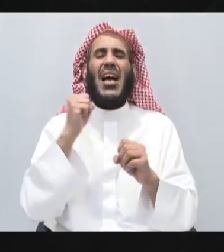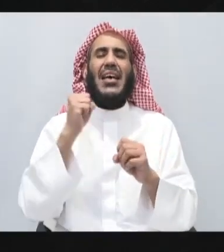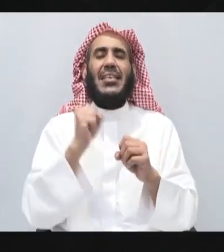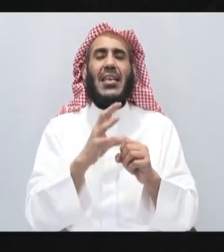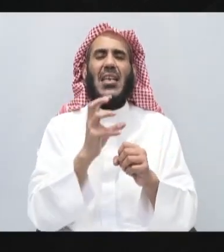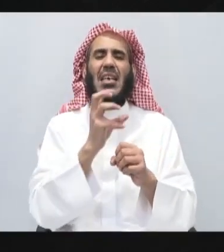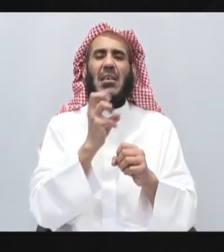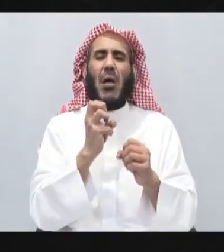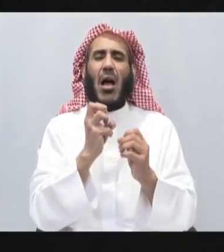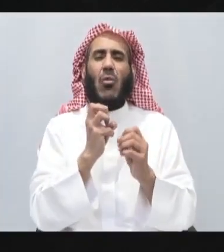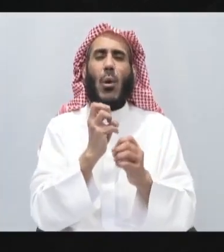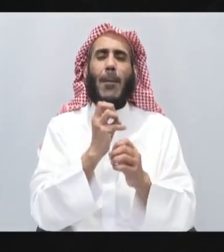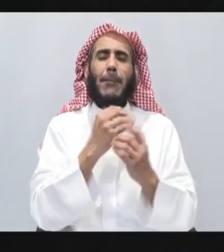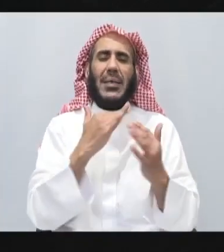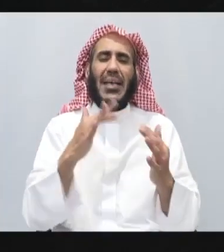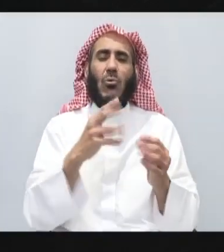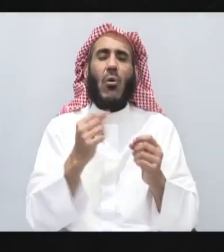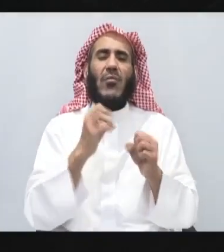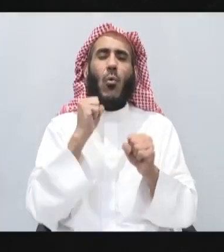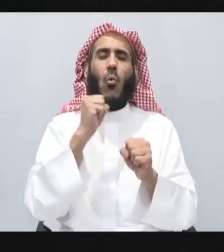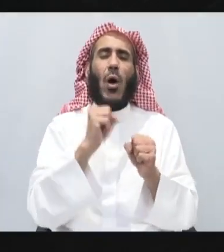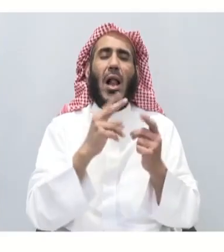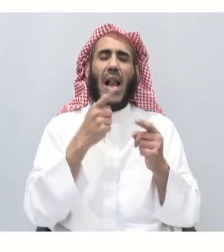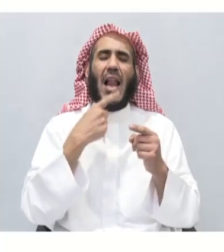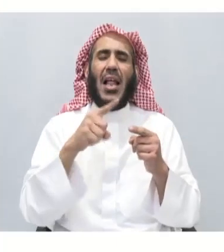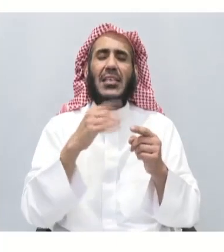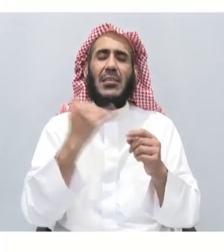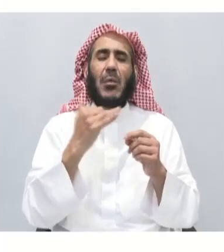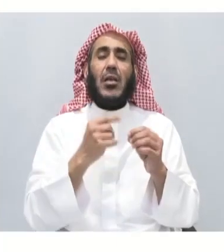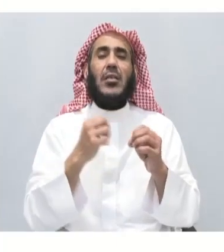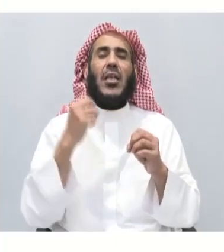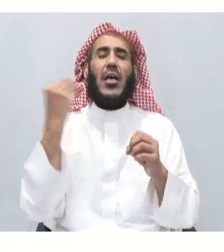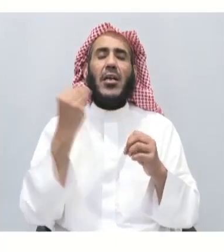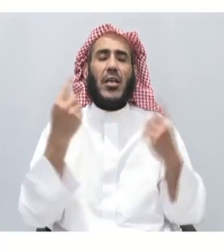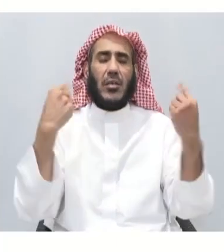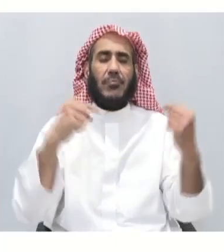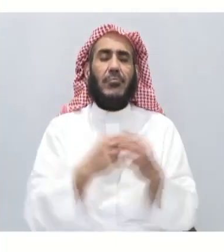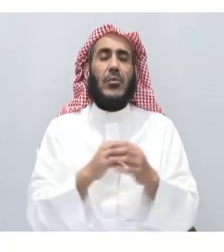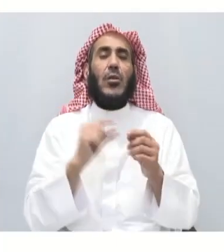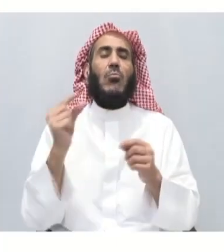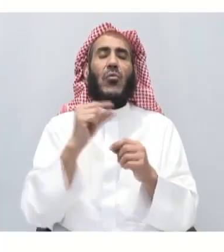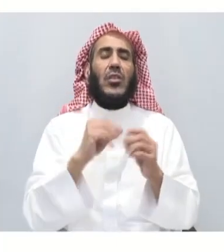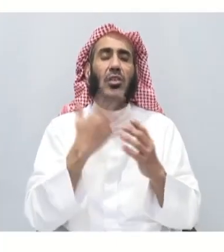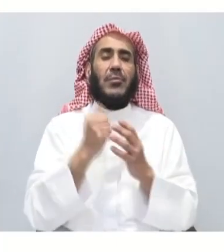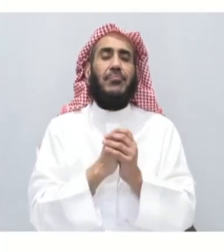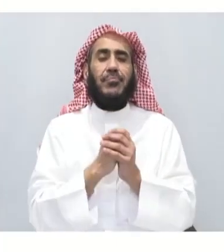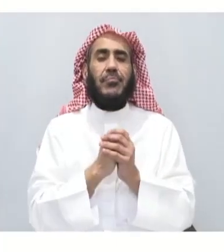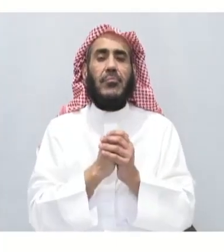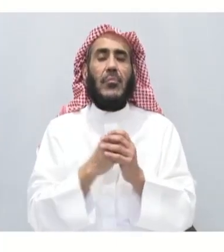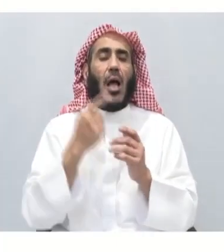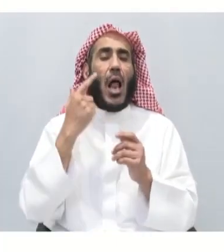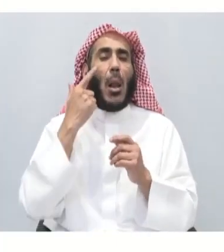الانقباض والانبساط يوفر القوه اللازمه لتحريك العظام المفردات الجديده